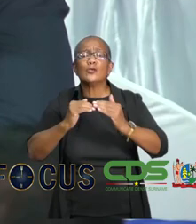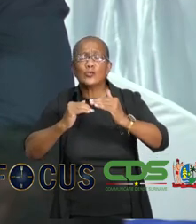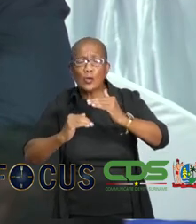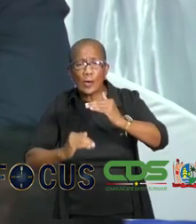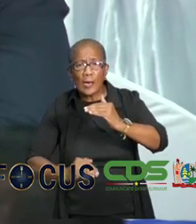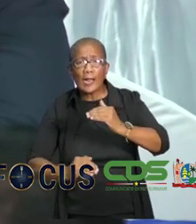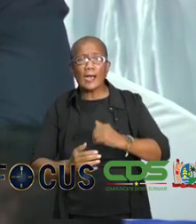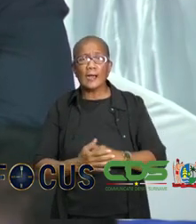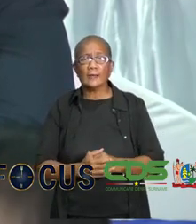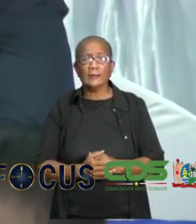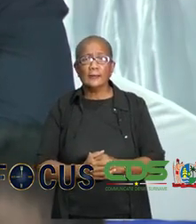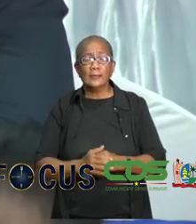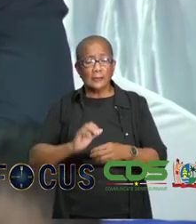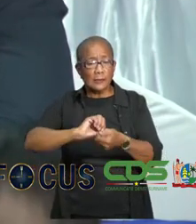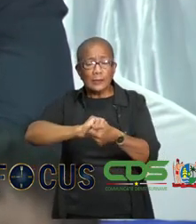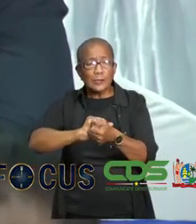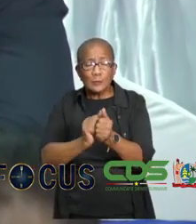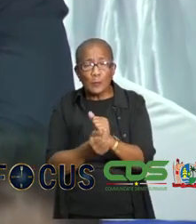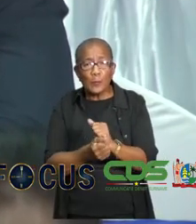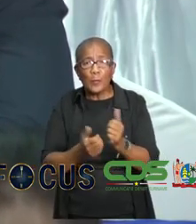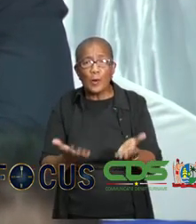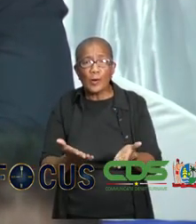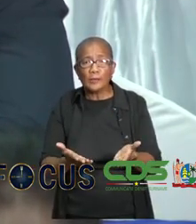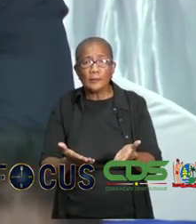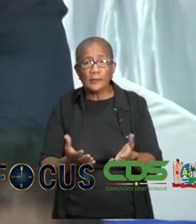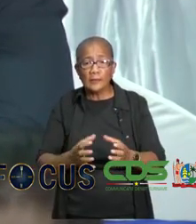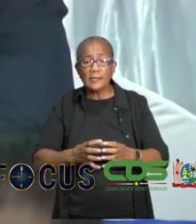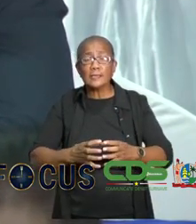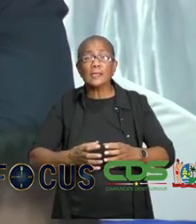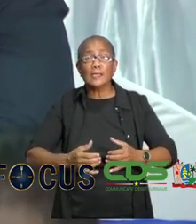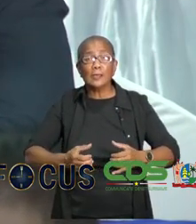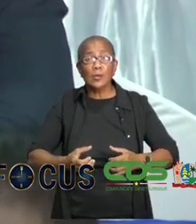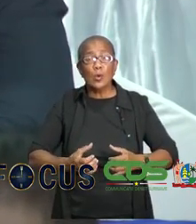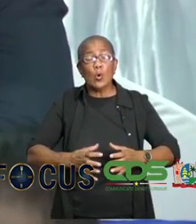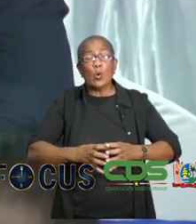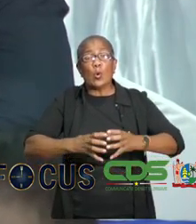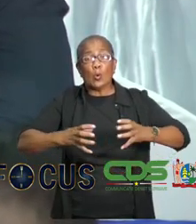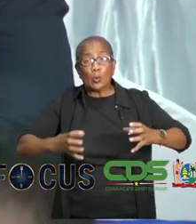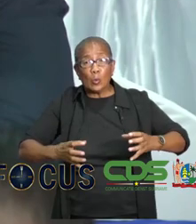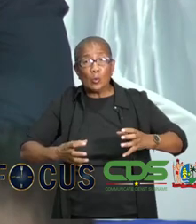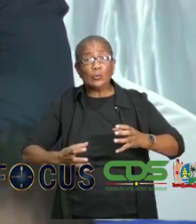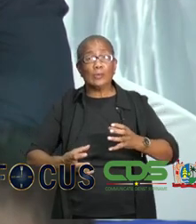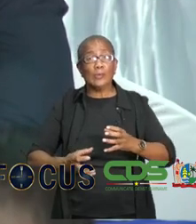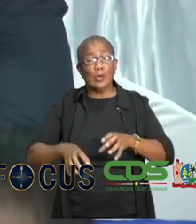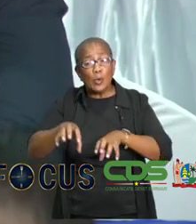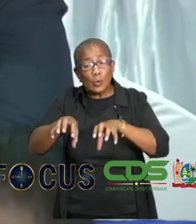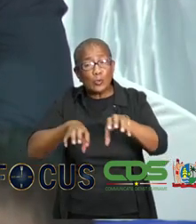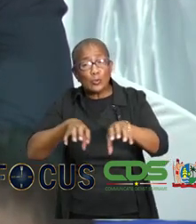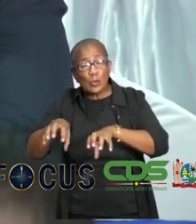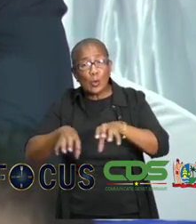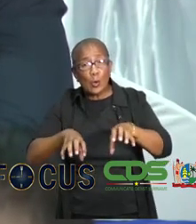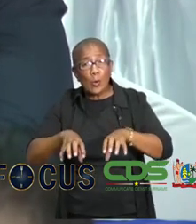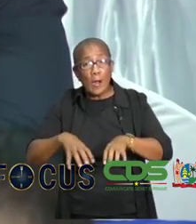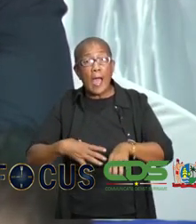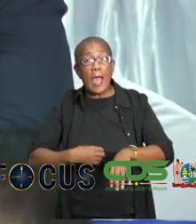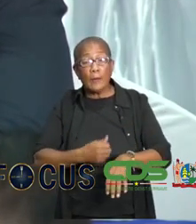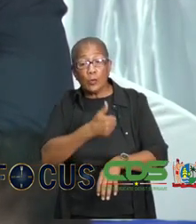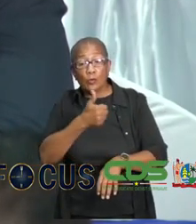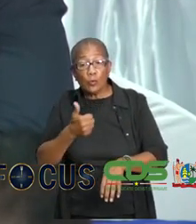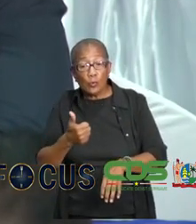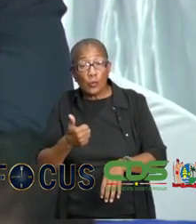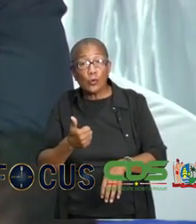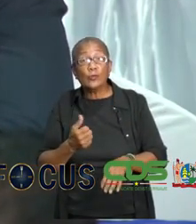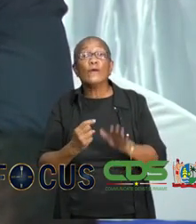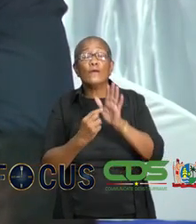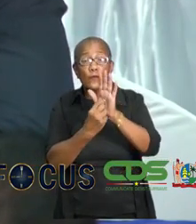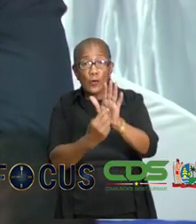De indoor teamsporten die vormen een enorm groot risico voor besmettingen. Maar we hebben wel een goed voorbeeld en dat is de